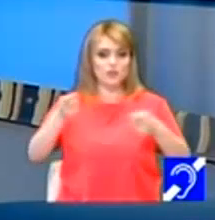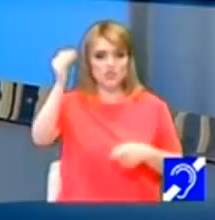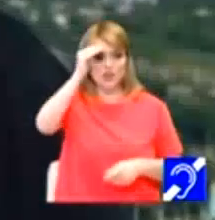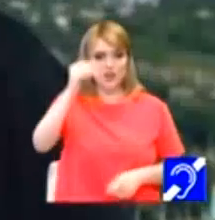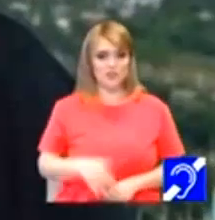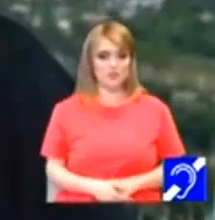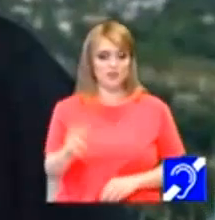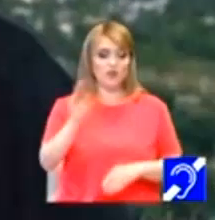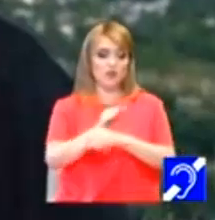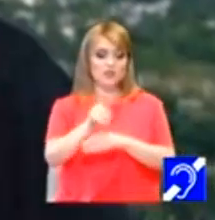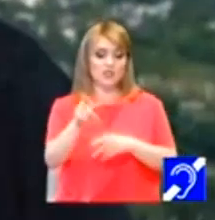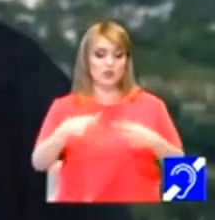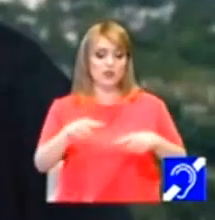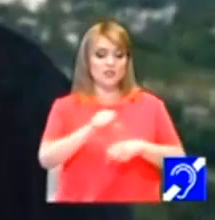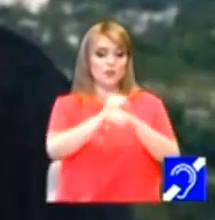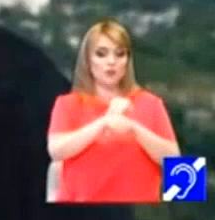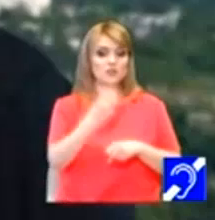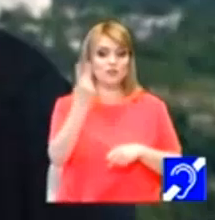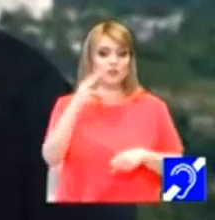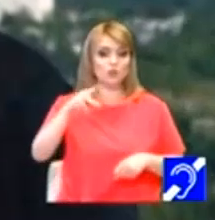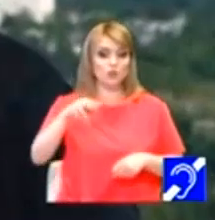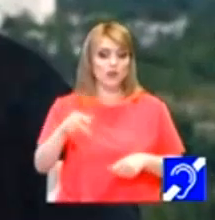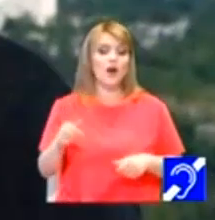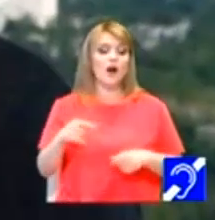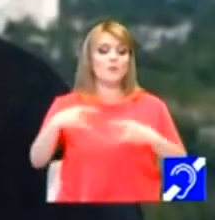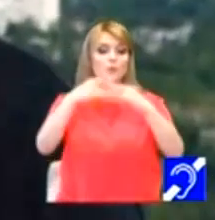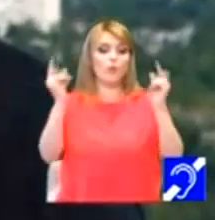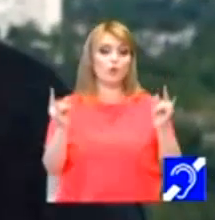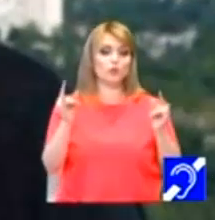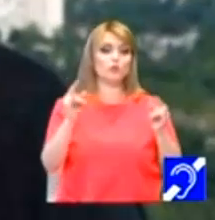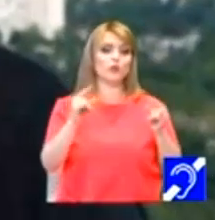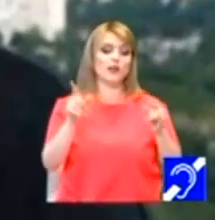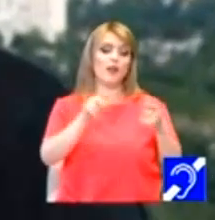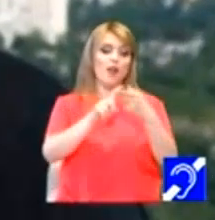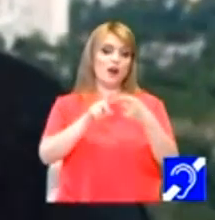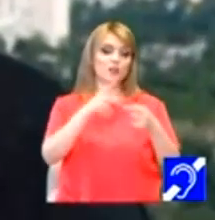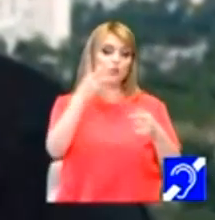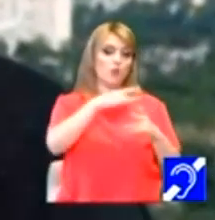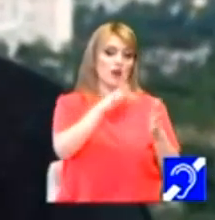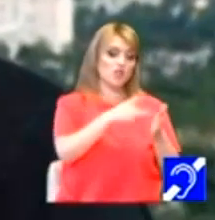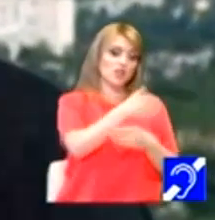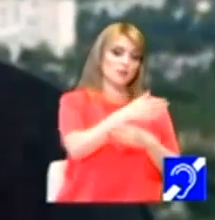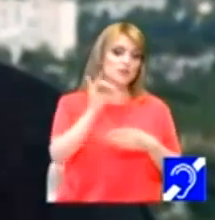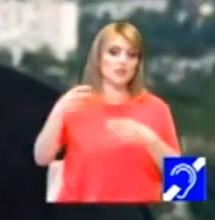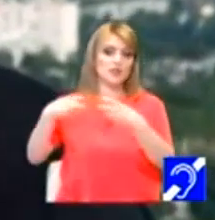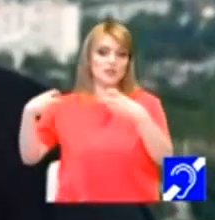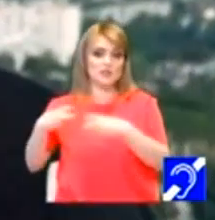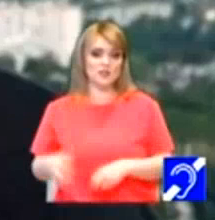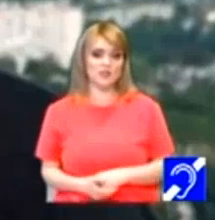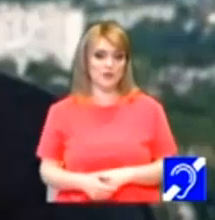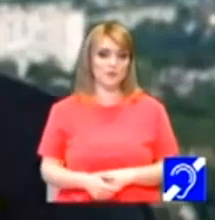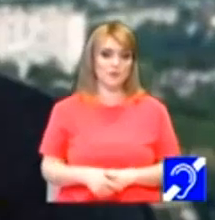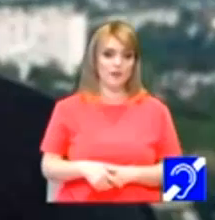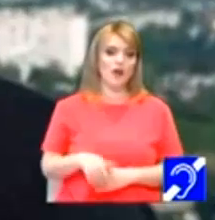El este acuzat că a organizat un protest pe 2 iulie pe podul care leagă orașele Râbnița și Rezina. După ce administrația transnistreană a anulat permisele